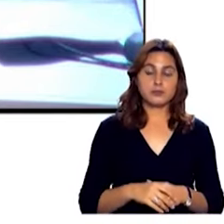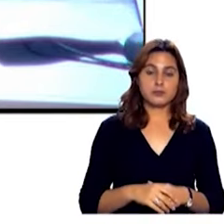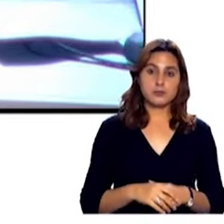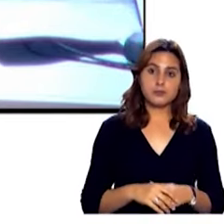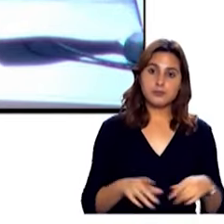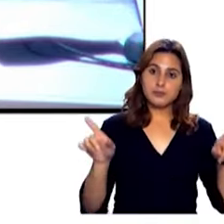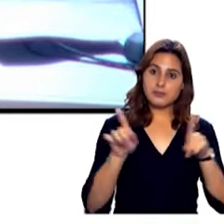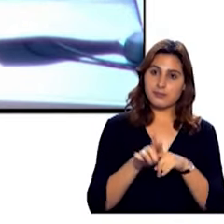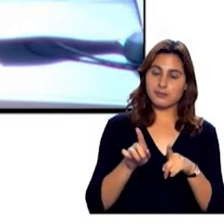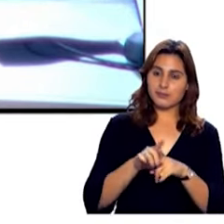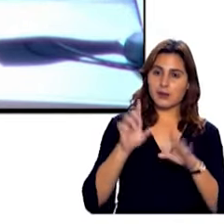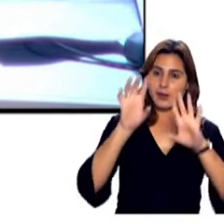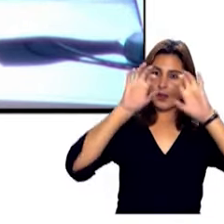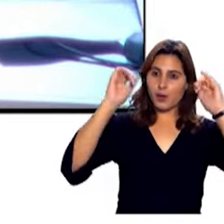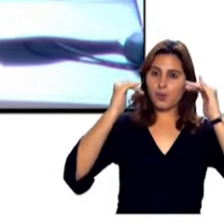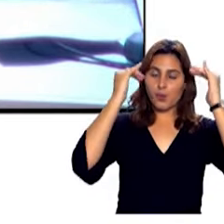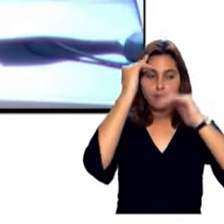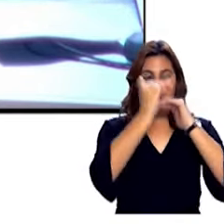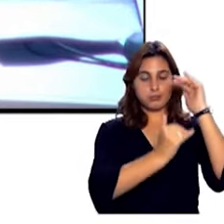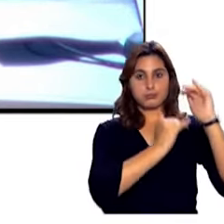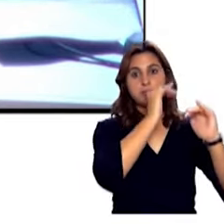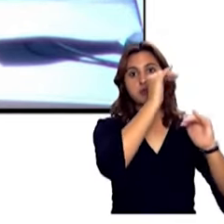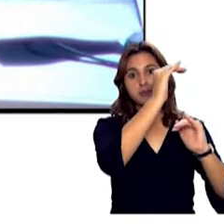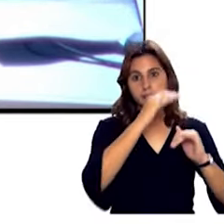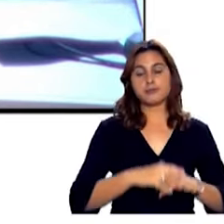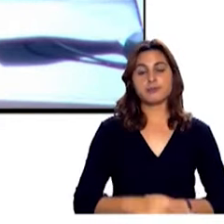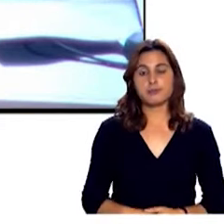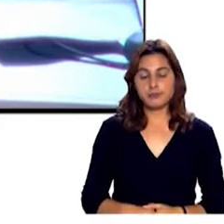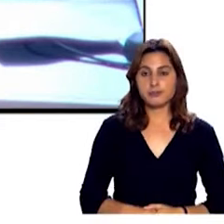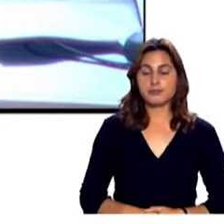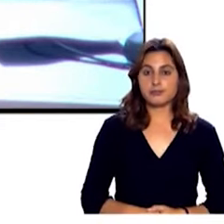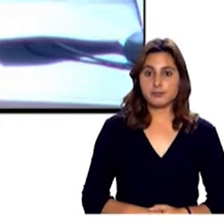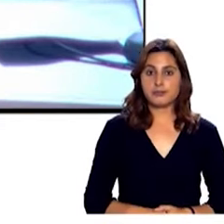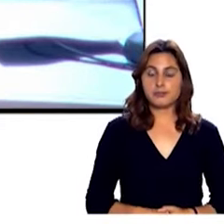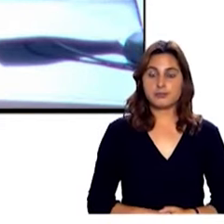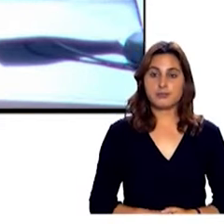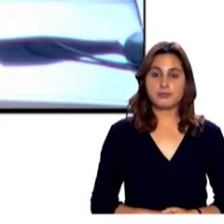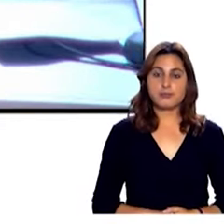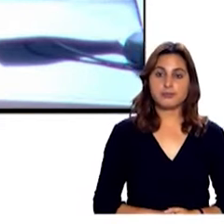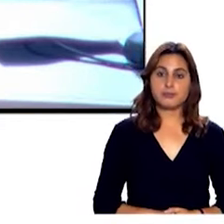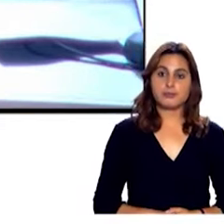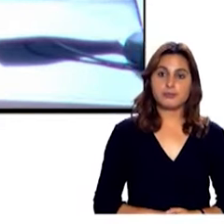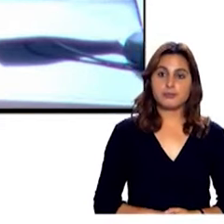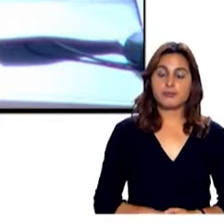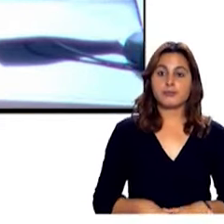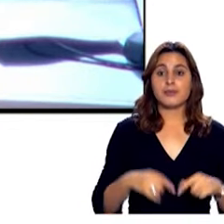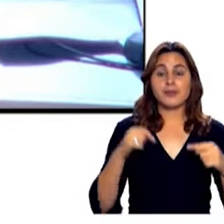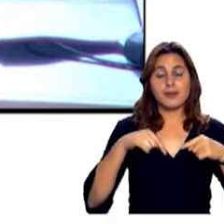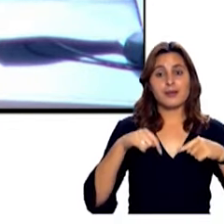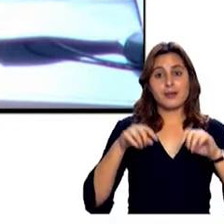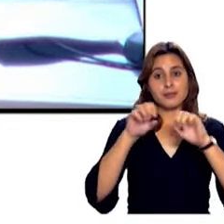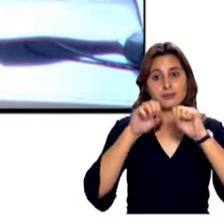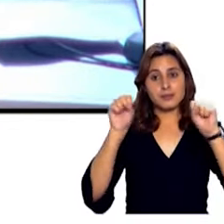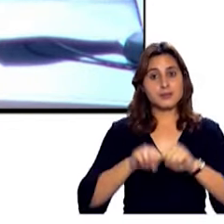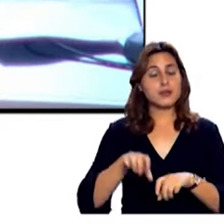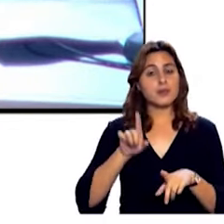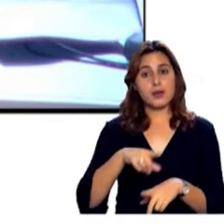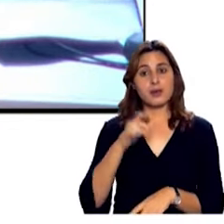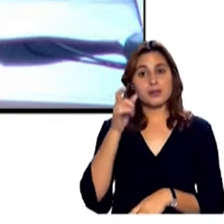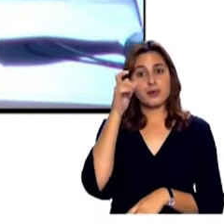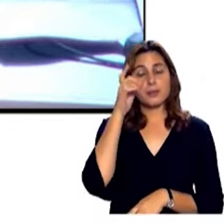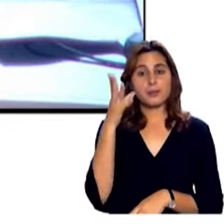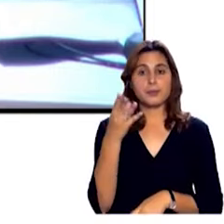évolue dans un certain cadre ce systm là est TRS intéressant alors Pour finir ET Pour conclure je dirais